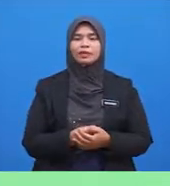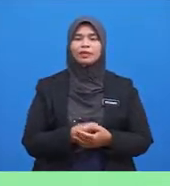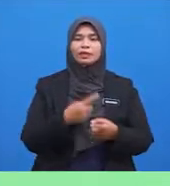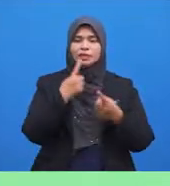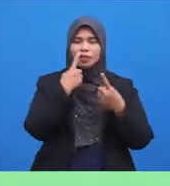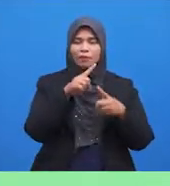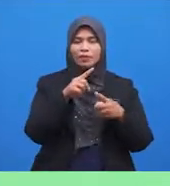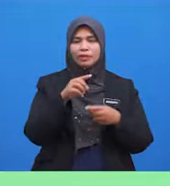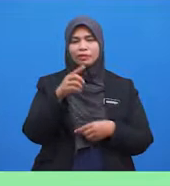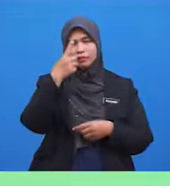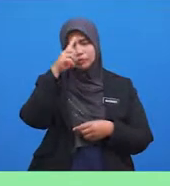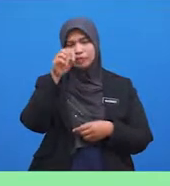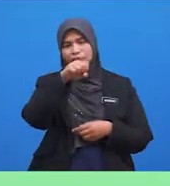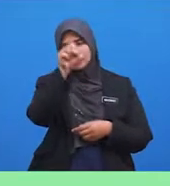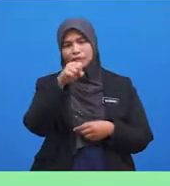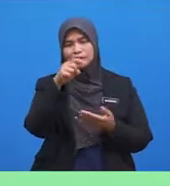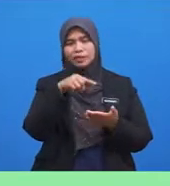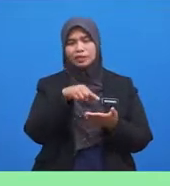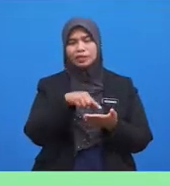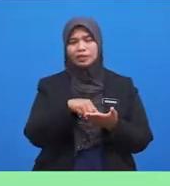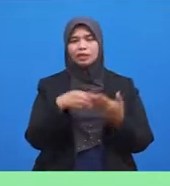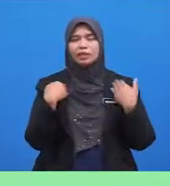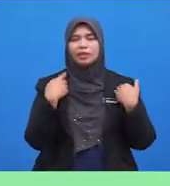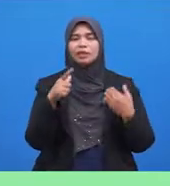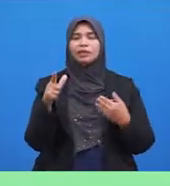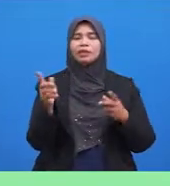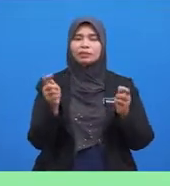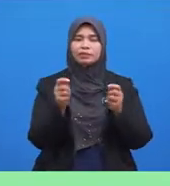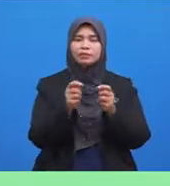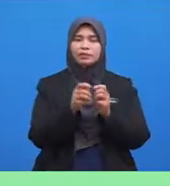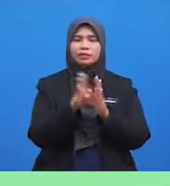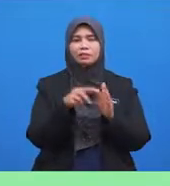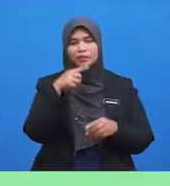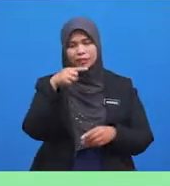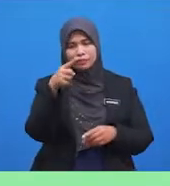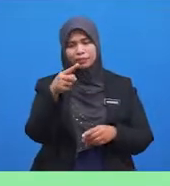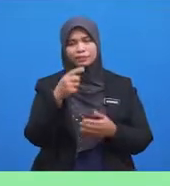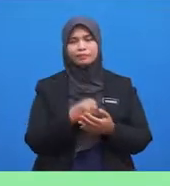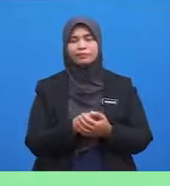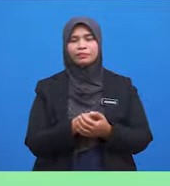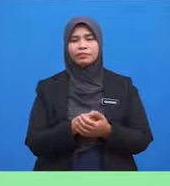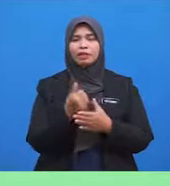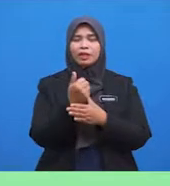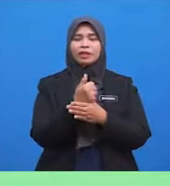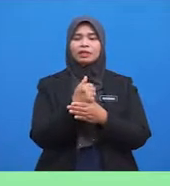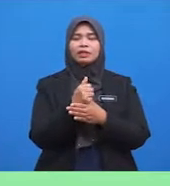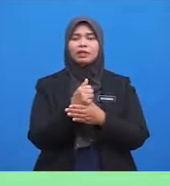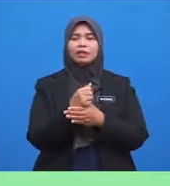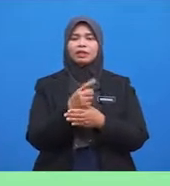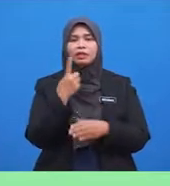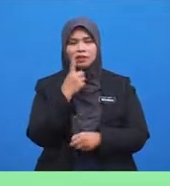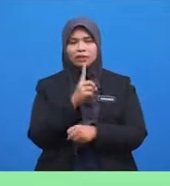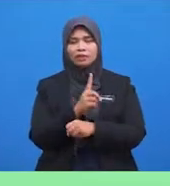Jawapan untuk soalan ini adalah seperti berikut. Antara azam